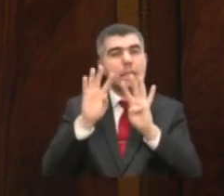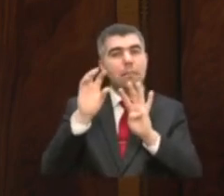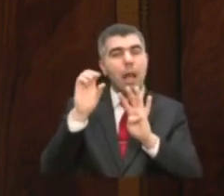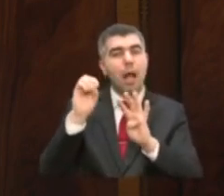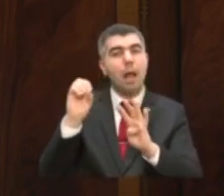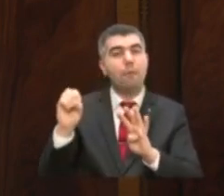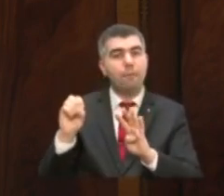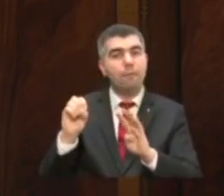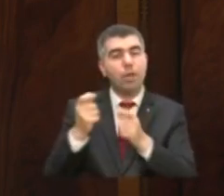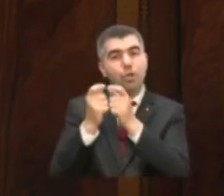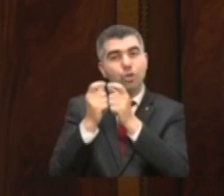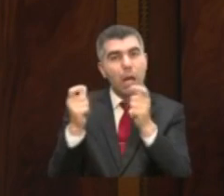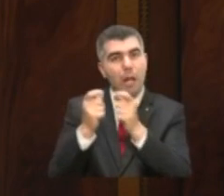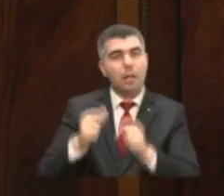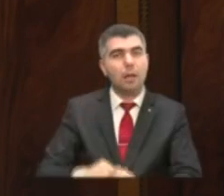8000 مقاولة